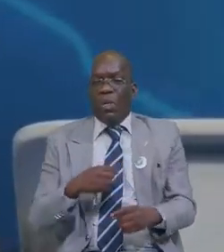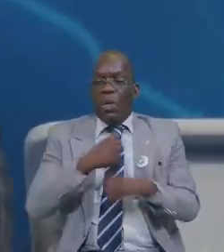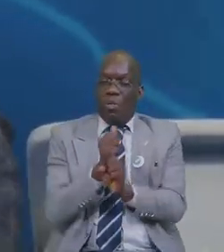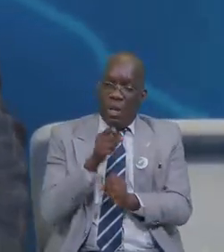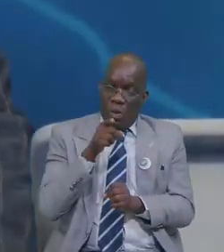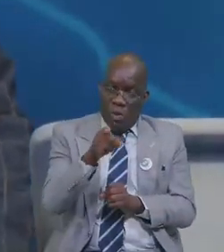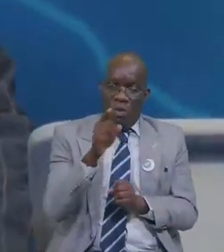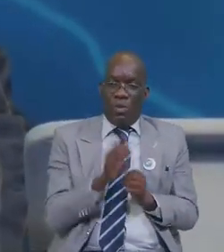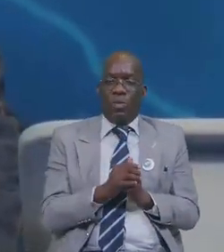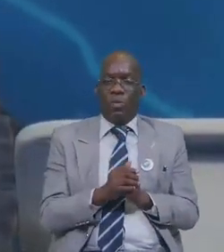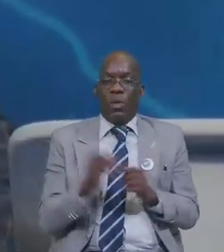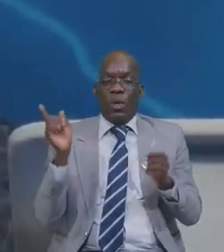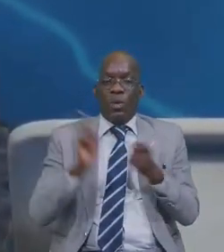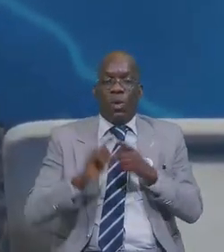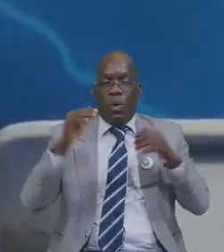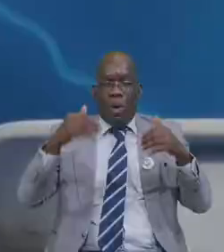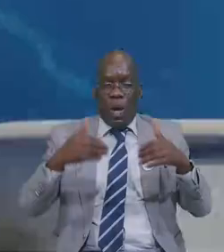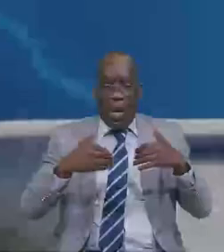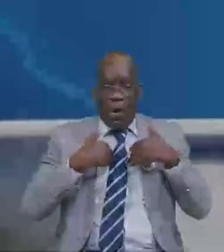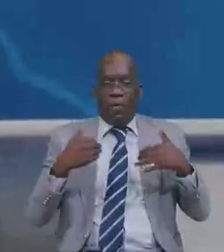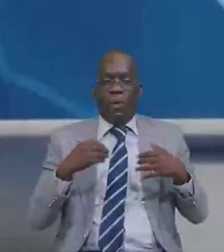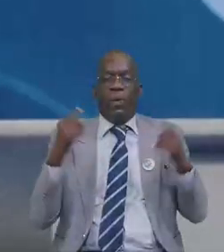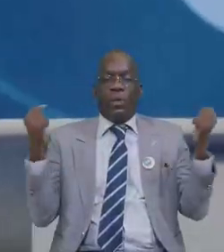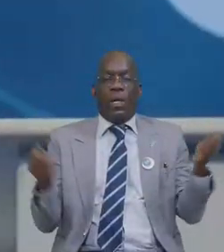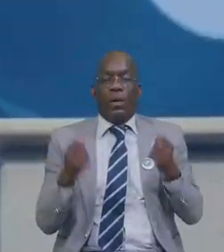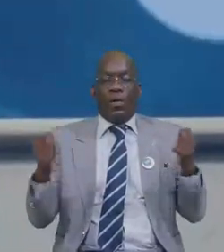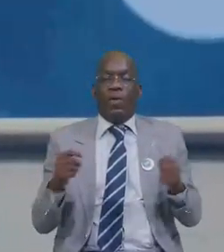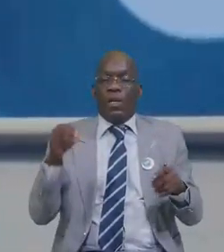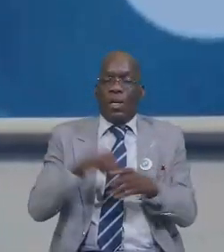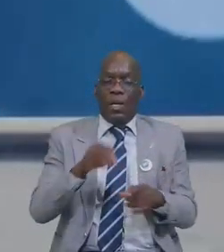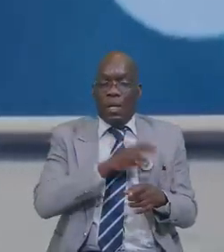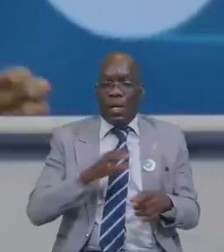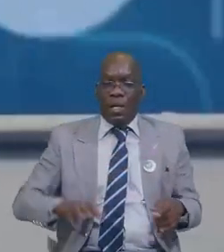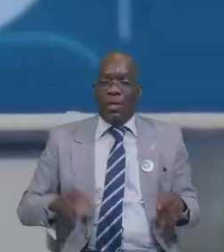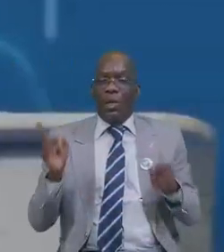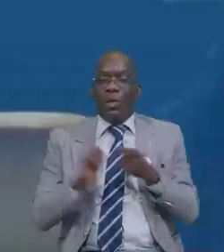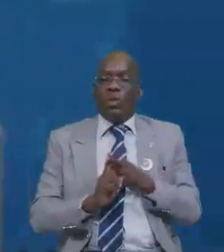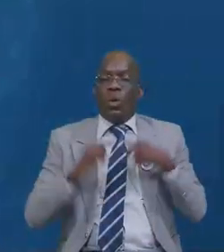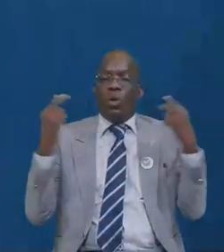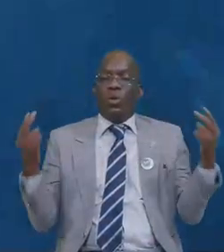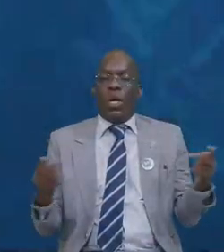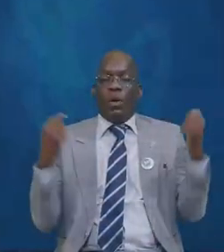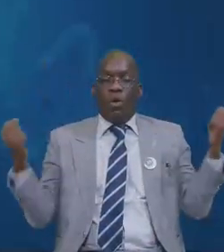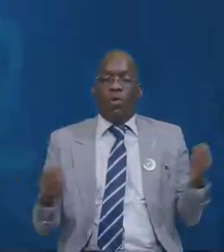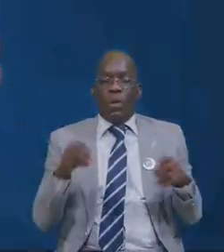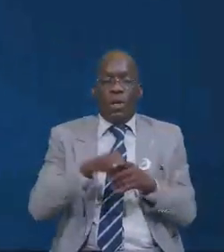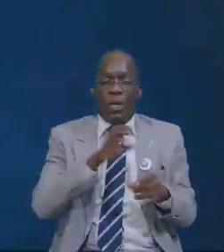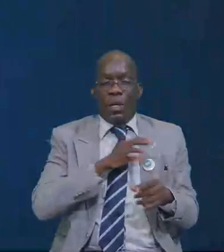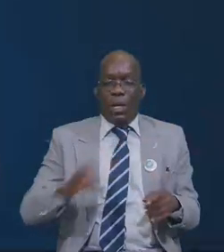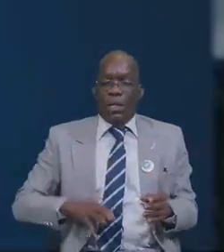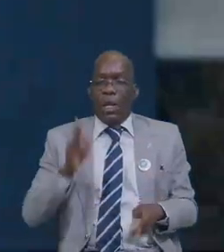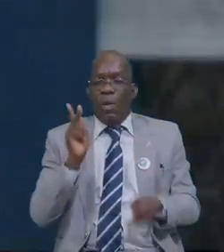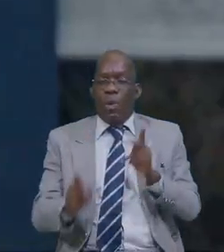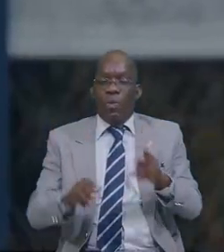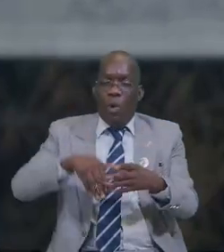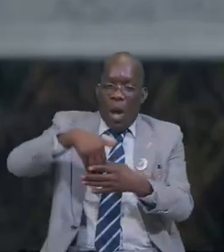Qui te fait toujours triompher en Christ. Triompher en Christ.